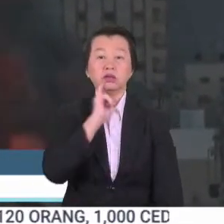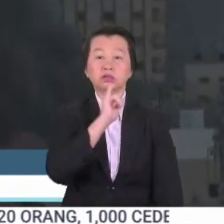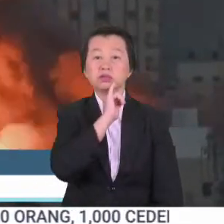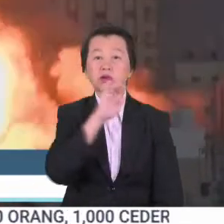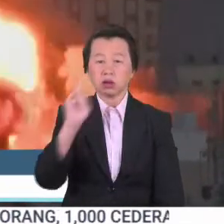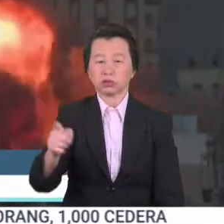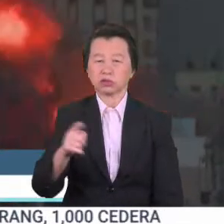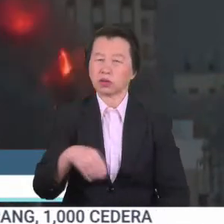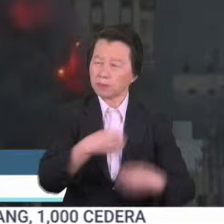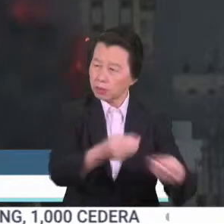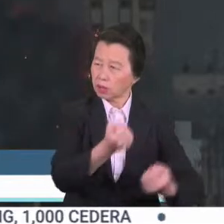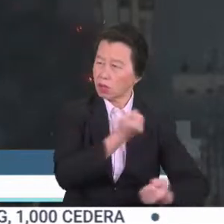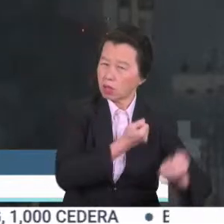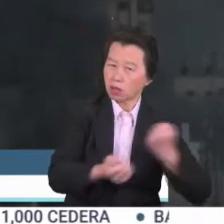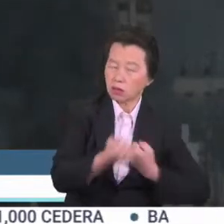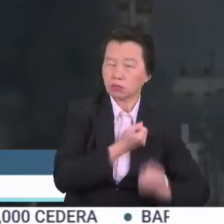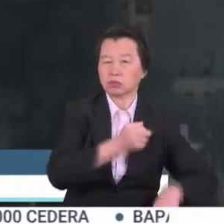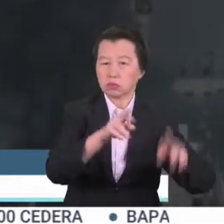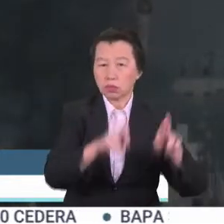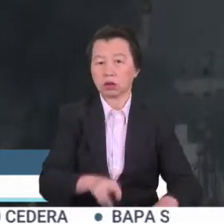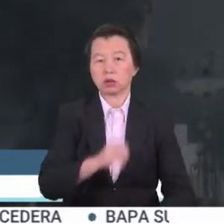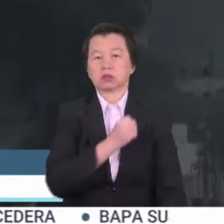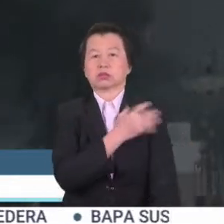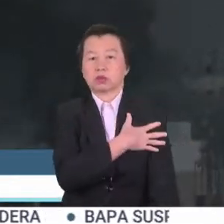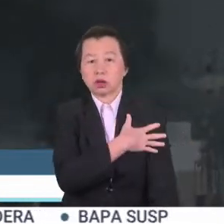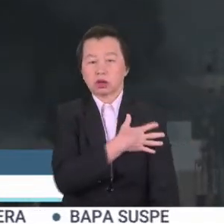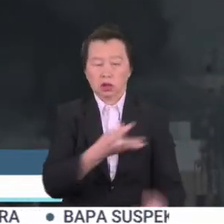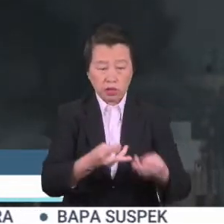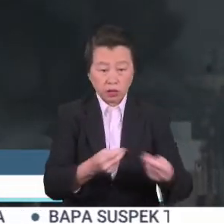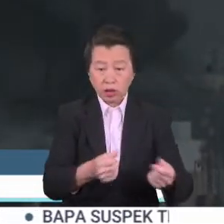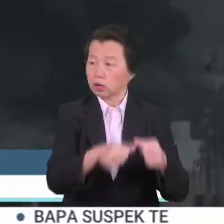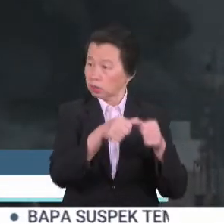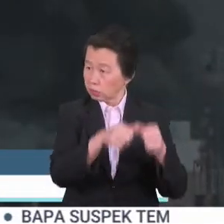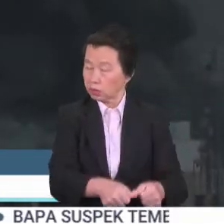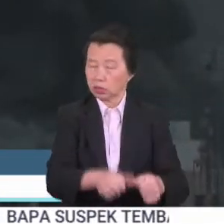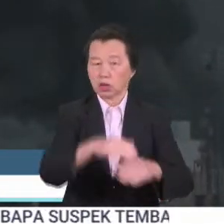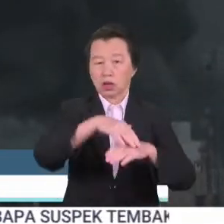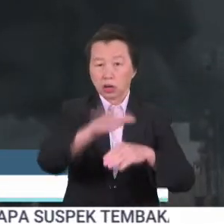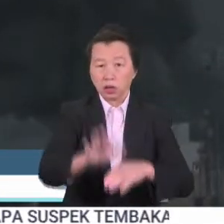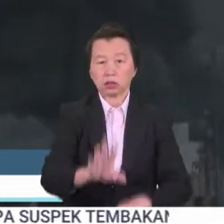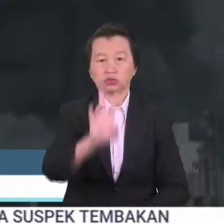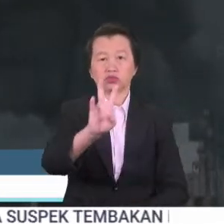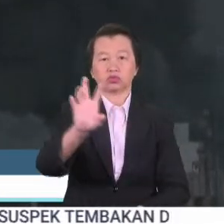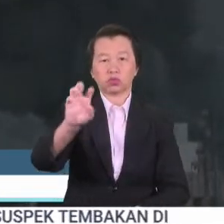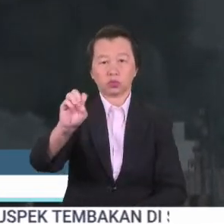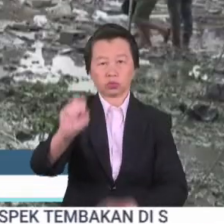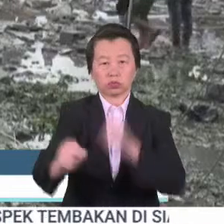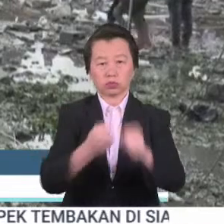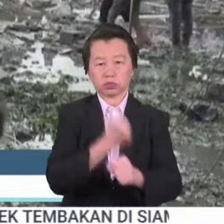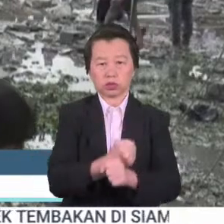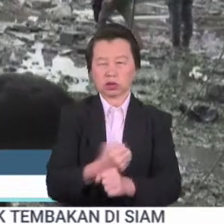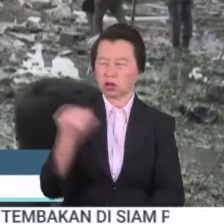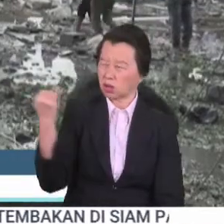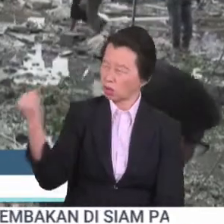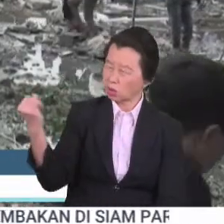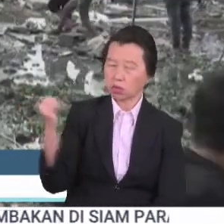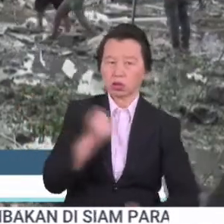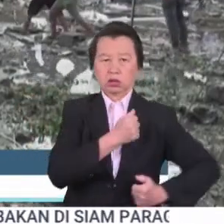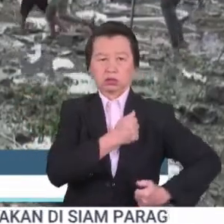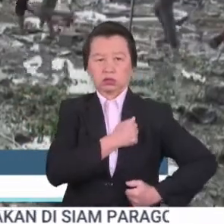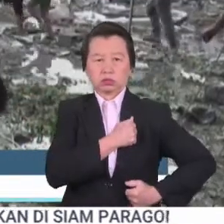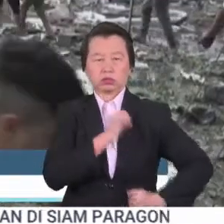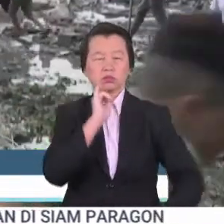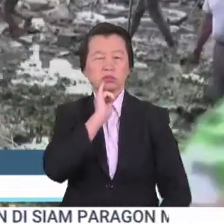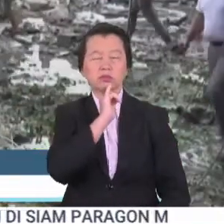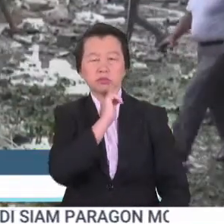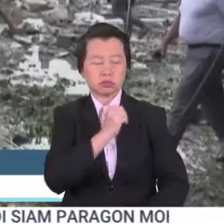mendatangkan penderitaan ke atas rakyat Palestin di tanah yang diduduki selama lebih tujuh dekad kekejaman tentera Israel terhadap